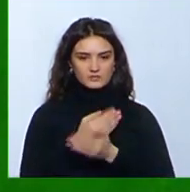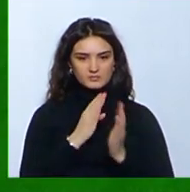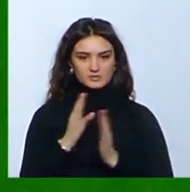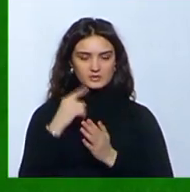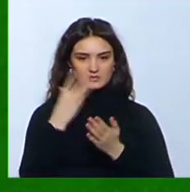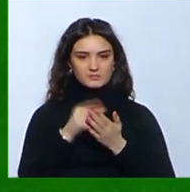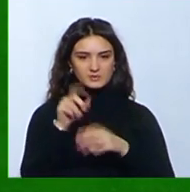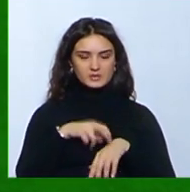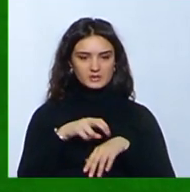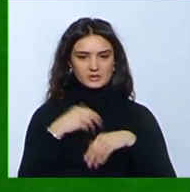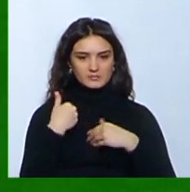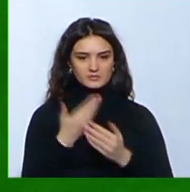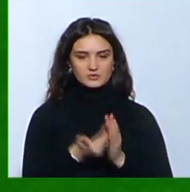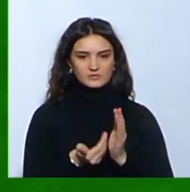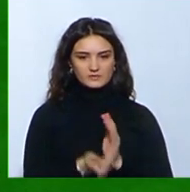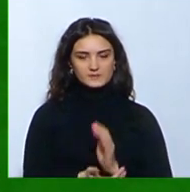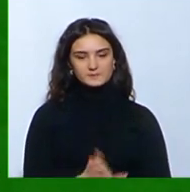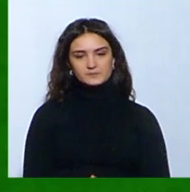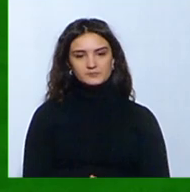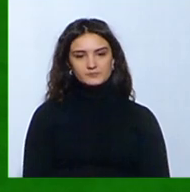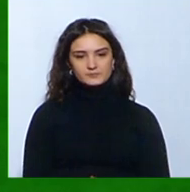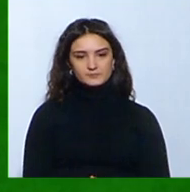ჯანსაღი ცხოვრების წესი. პირადი ექიმის რჩევით.